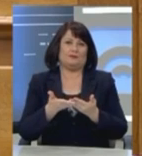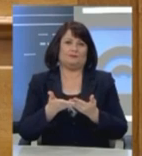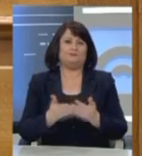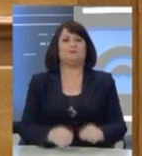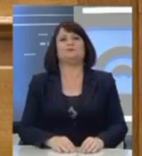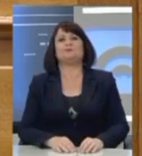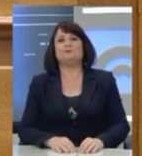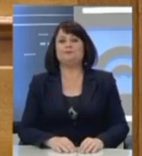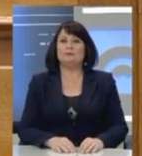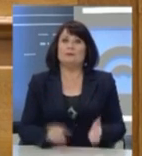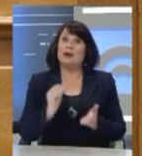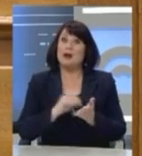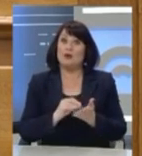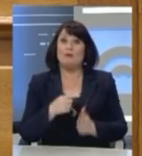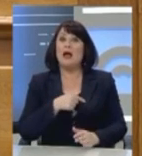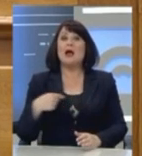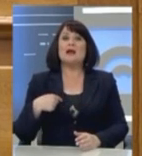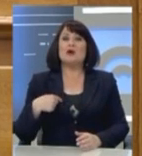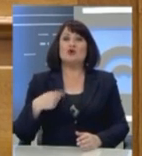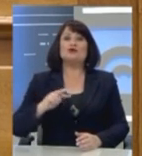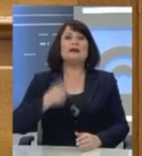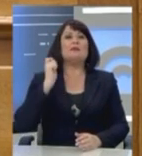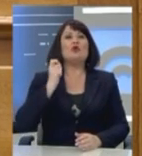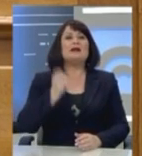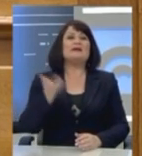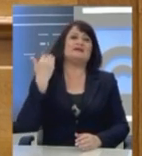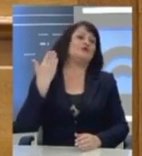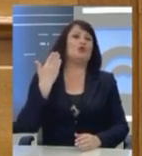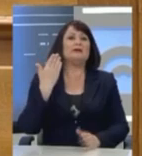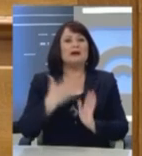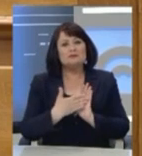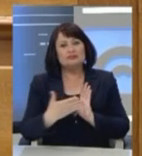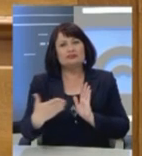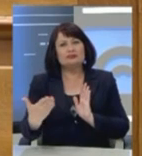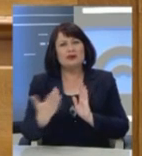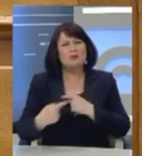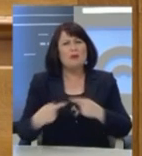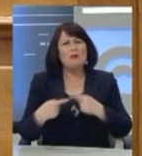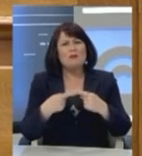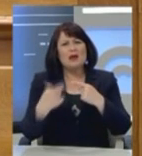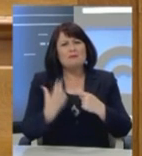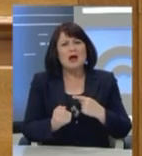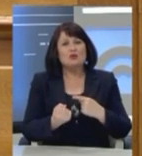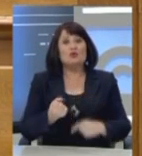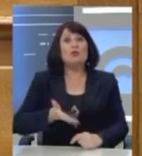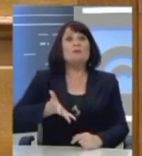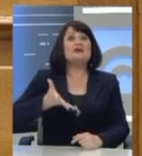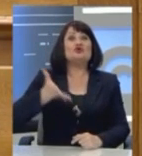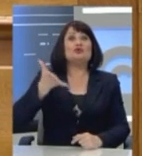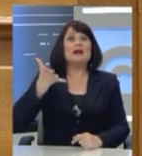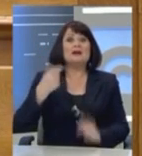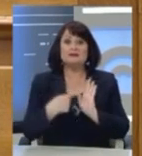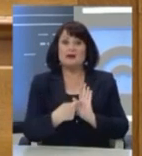Επίσης, ως αρχηγός της αξιωματικής αντιπολίτευσης σε μια περίοδο μεγάλης πολιτικής όξυνσης, Κωνσταντίνος Μητσοτάκης